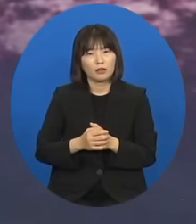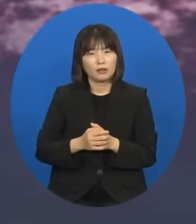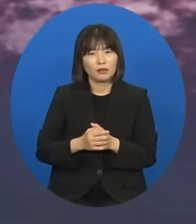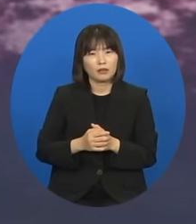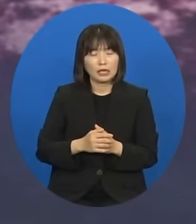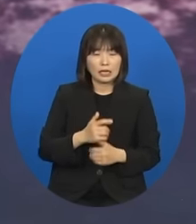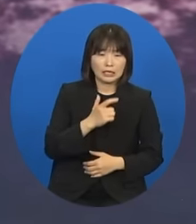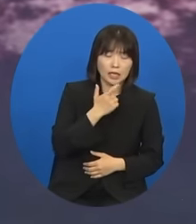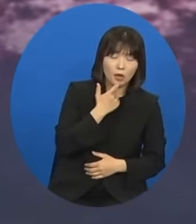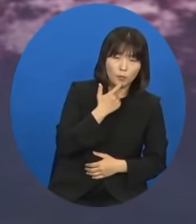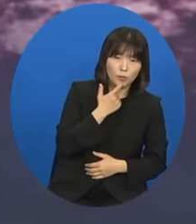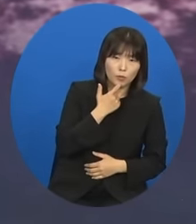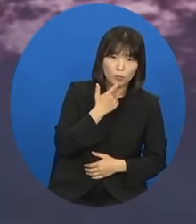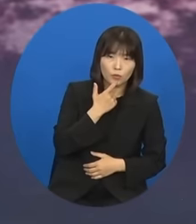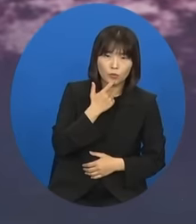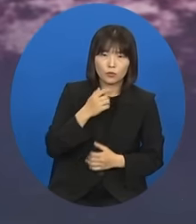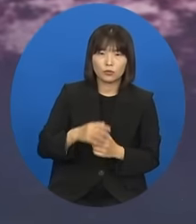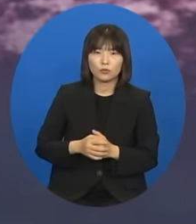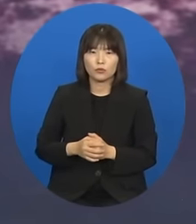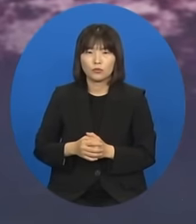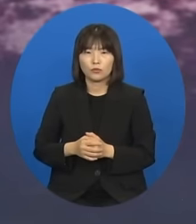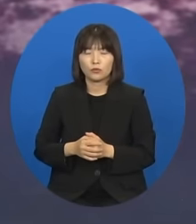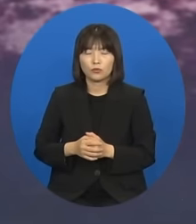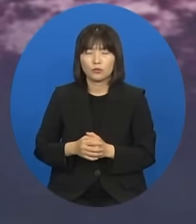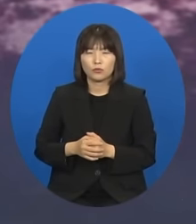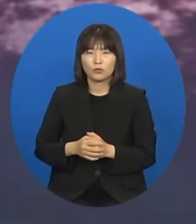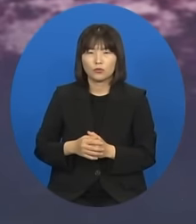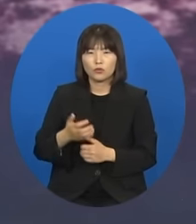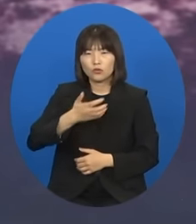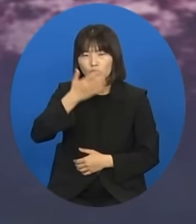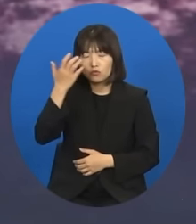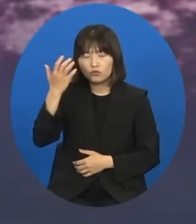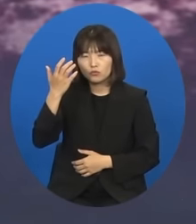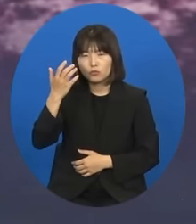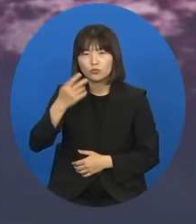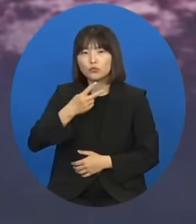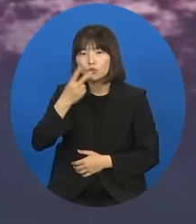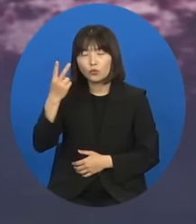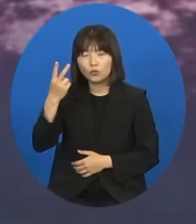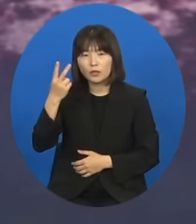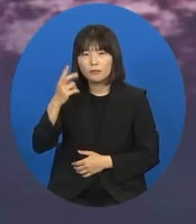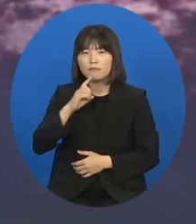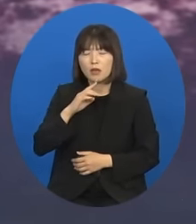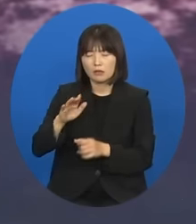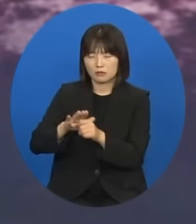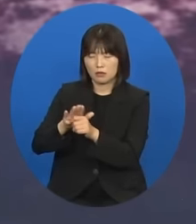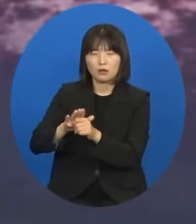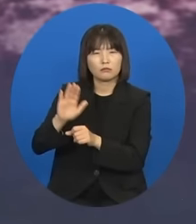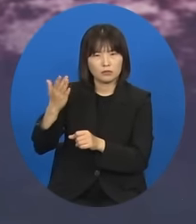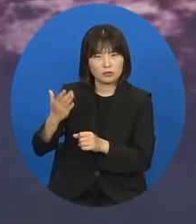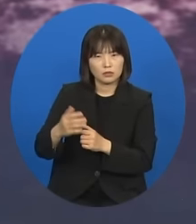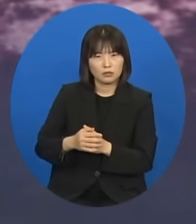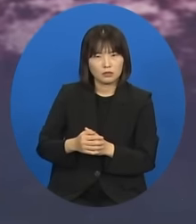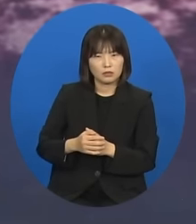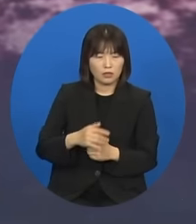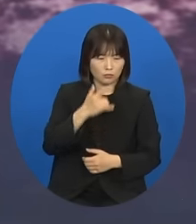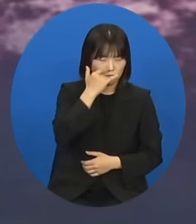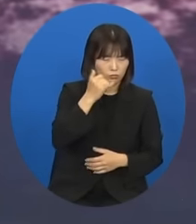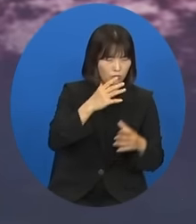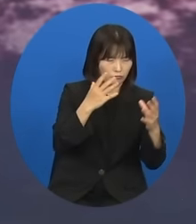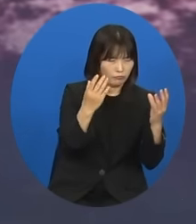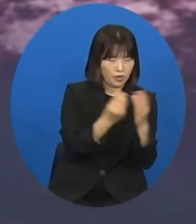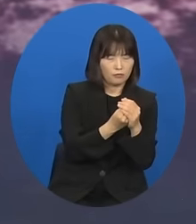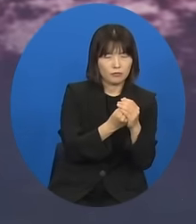편를 평 때문 고생을 했는데 그니까 여러분 부모님도 완벽하지 않아요 부모님도